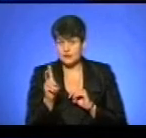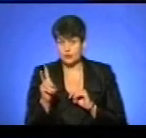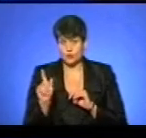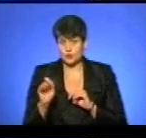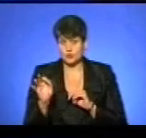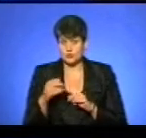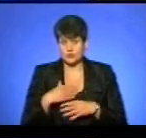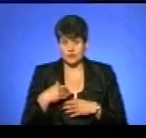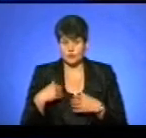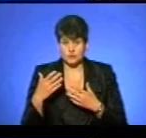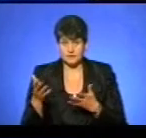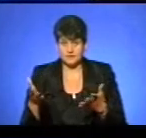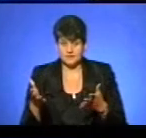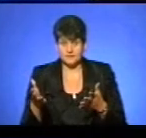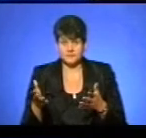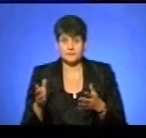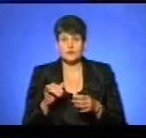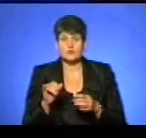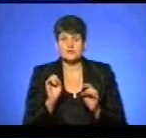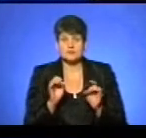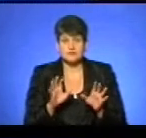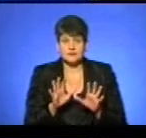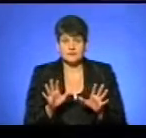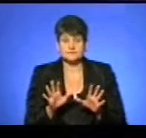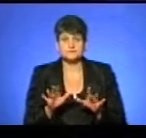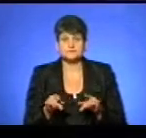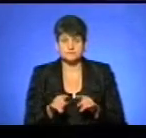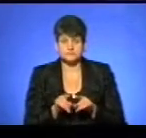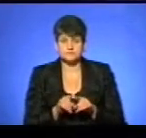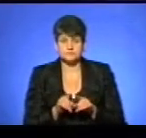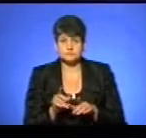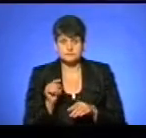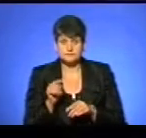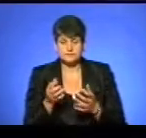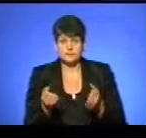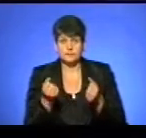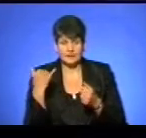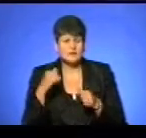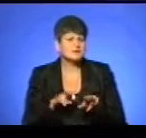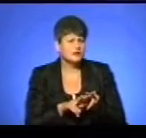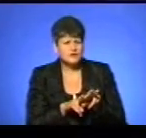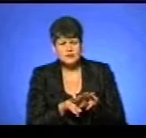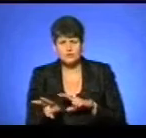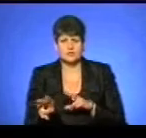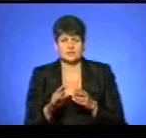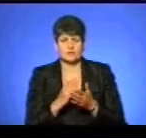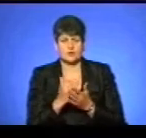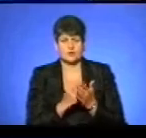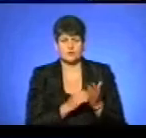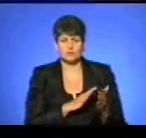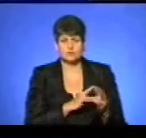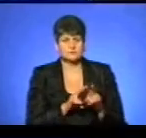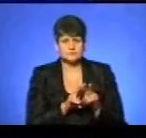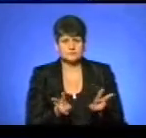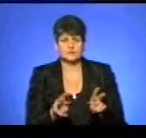хотів, нічого, нікуди не здавати. Вони казали, якщо це я здав... Це також за те, щоб не утримували теля? Це аналогічна це була, програма. Аналогічна